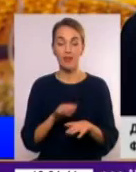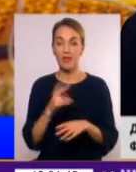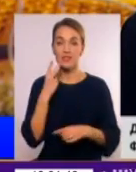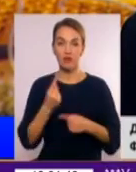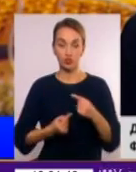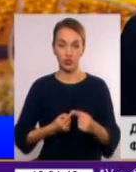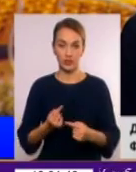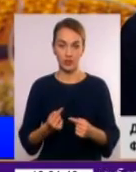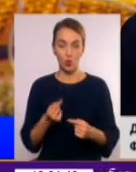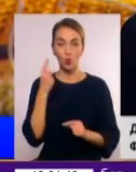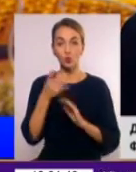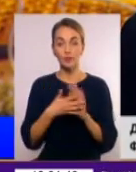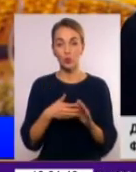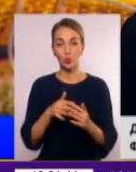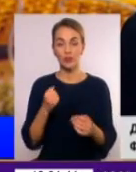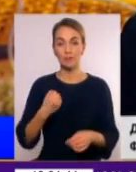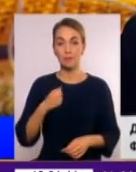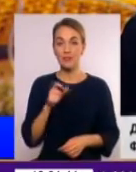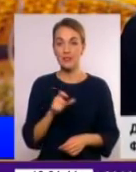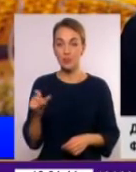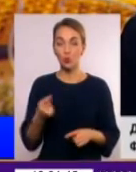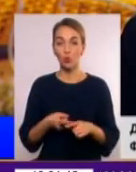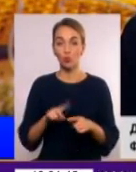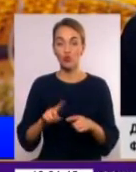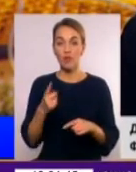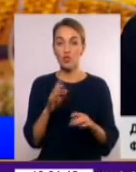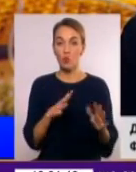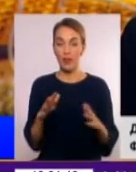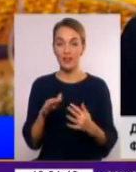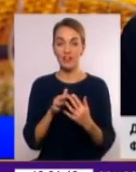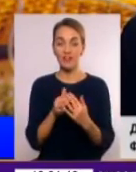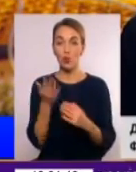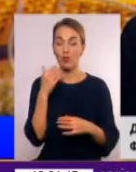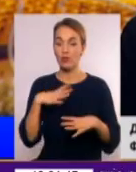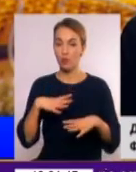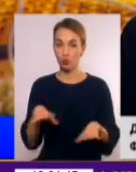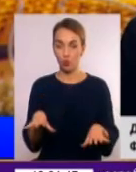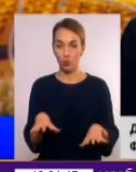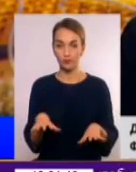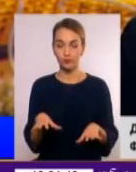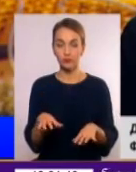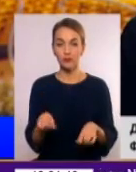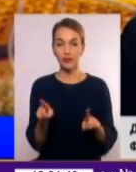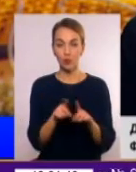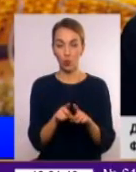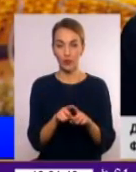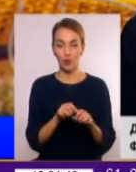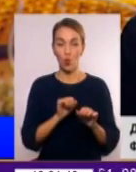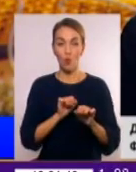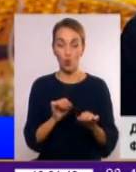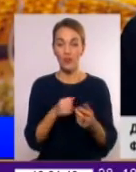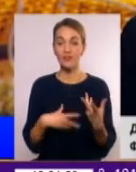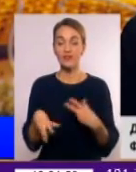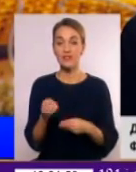завжди розуміють бійці, тому що в перші моменти війни, коли не було такої ешелонованої оборони,